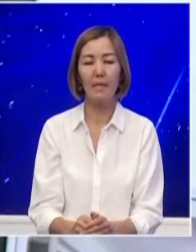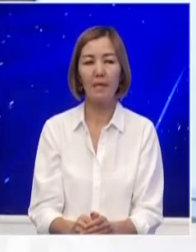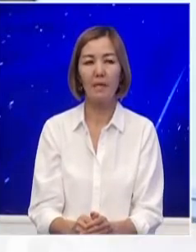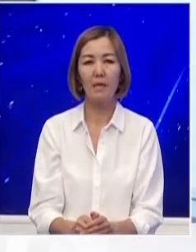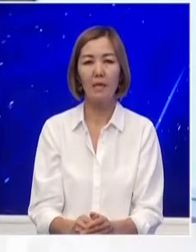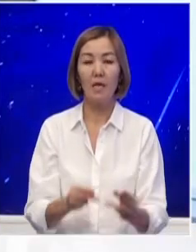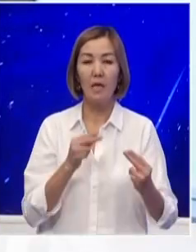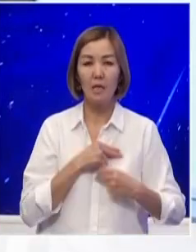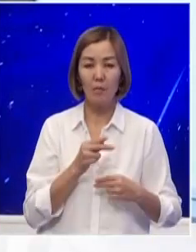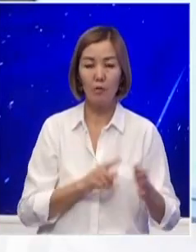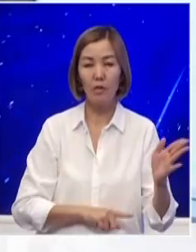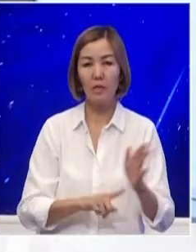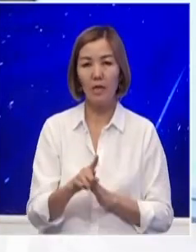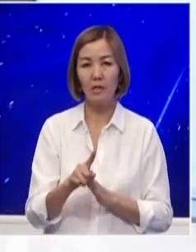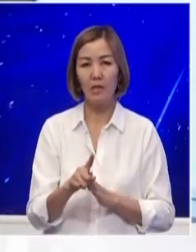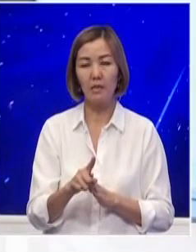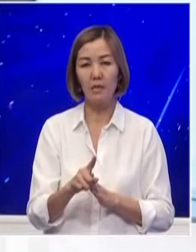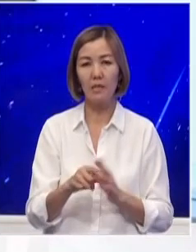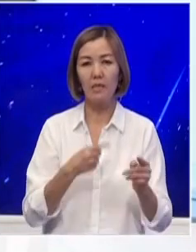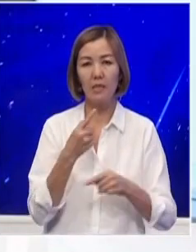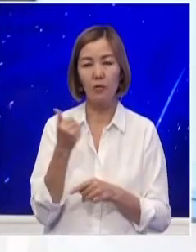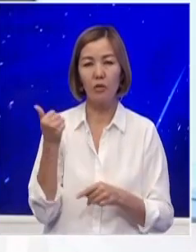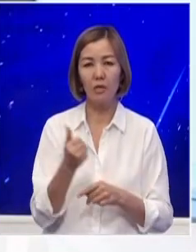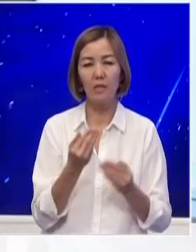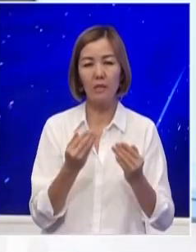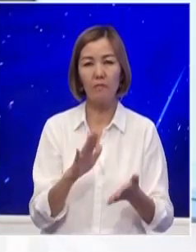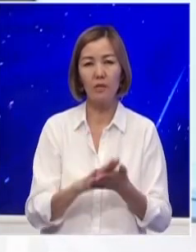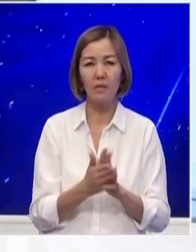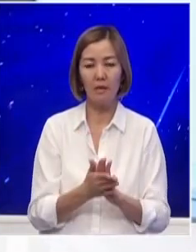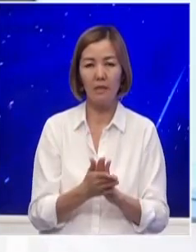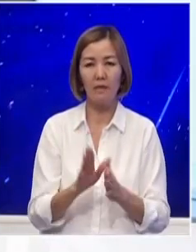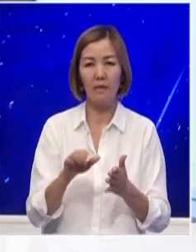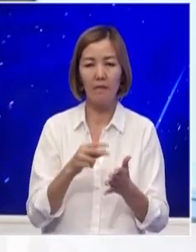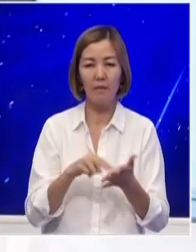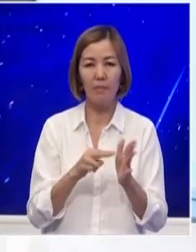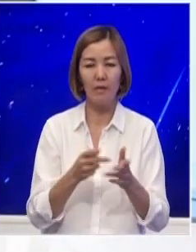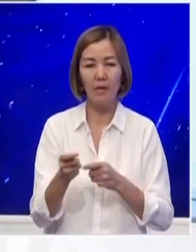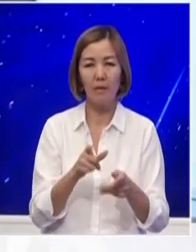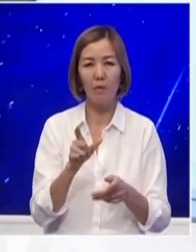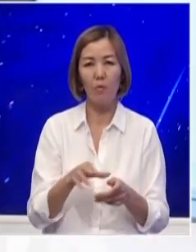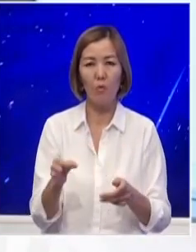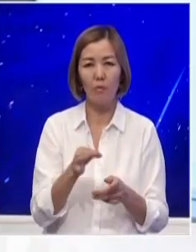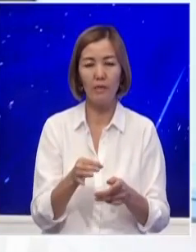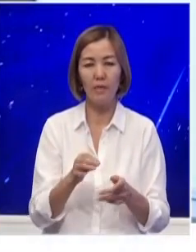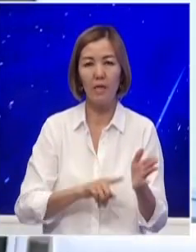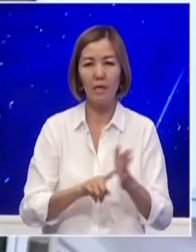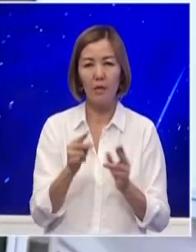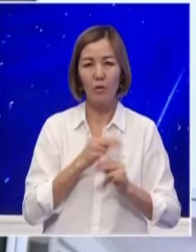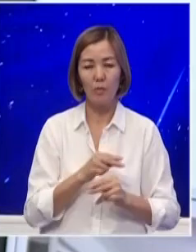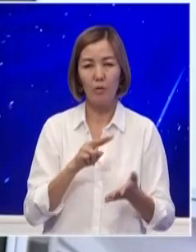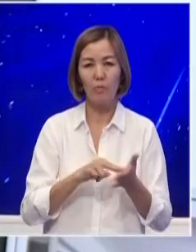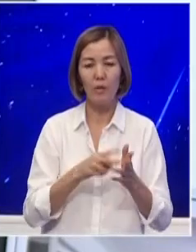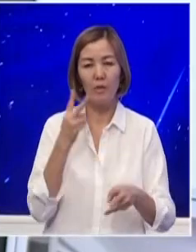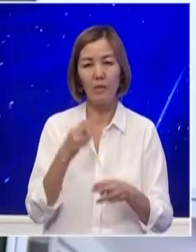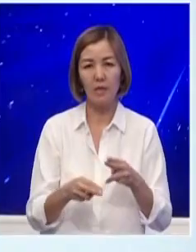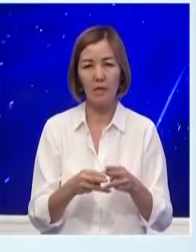К работе мы приступим уже в начале следующей недели. Сегодня согласовали генеральный план с акимом области. Теперь начнем работу. Планируем